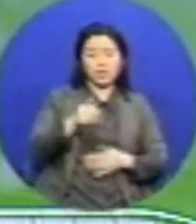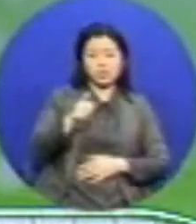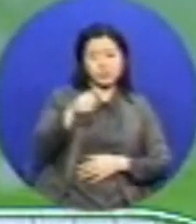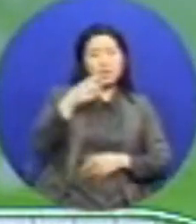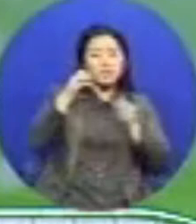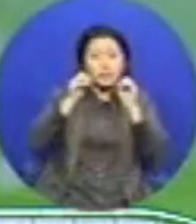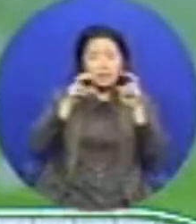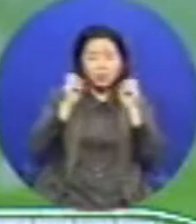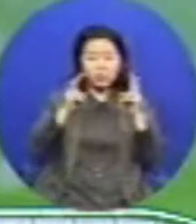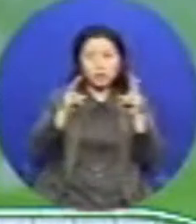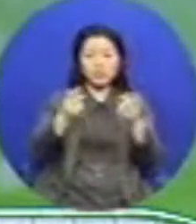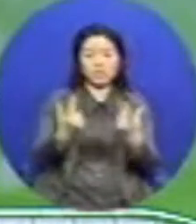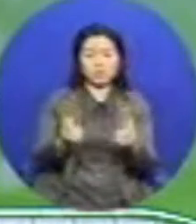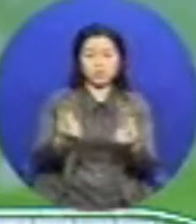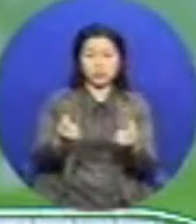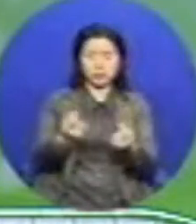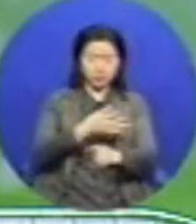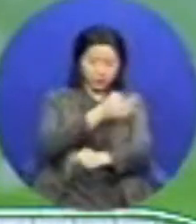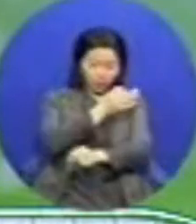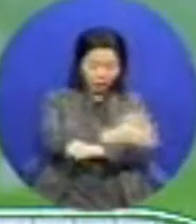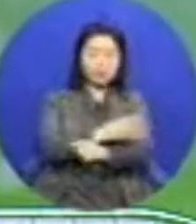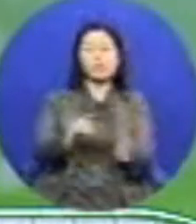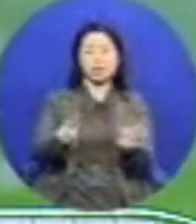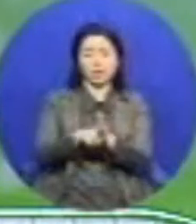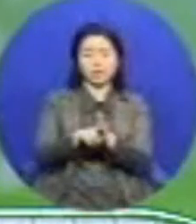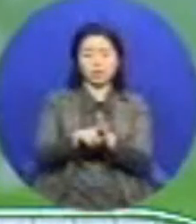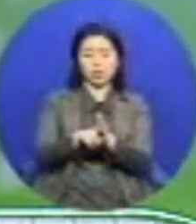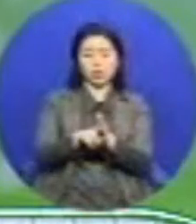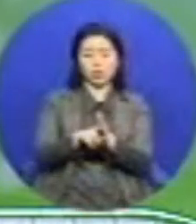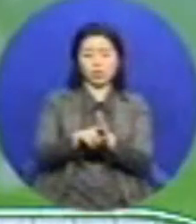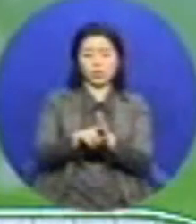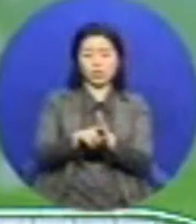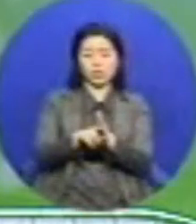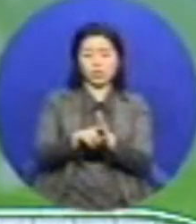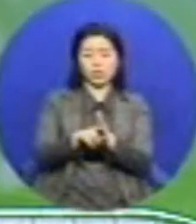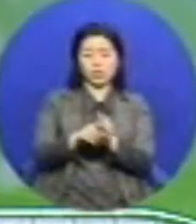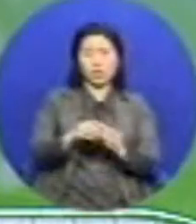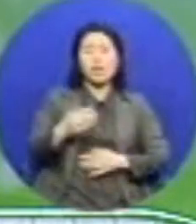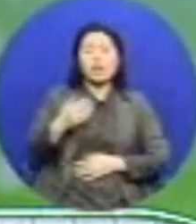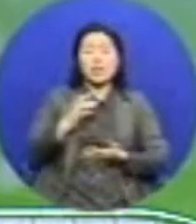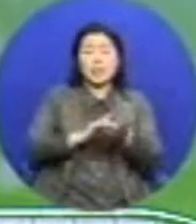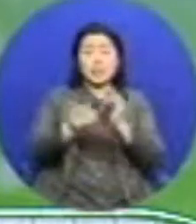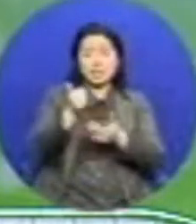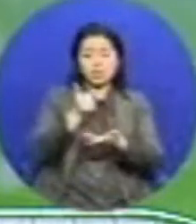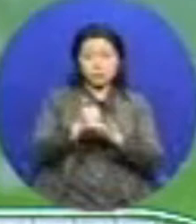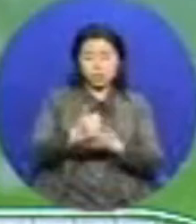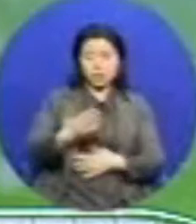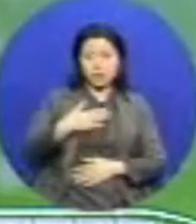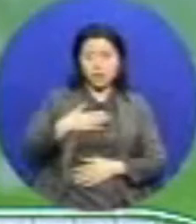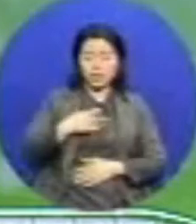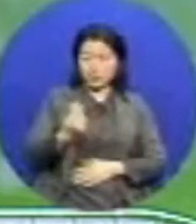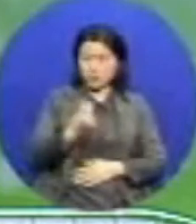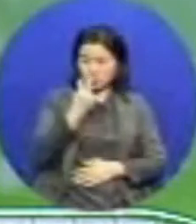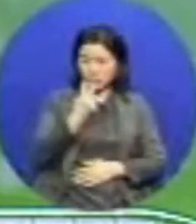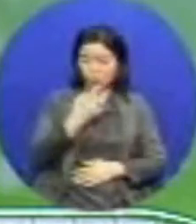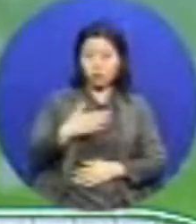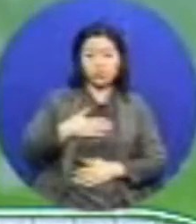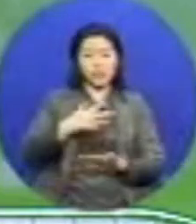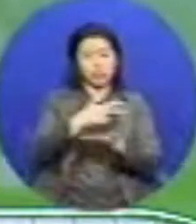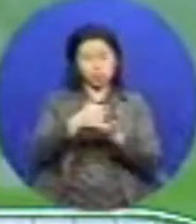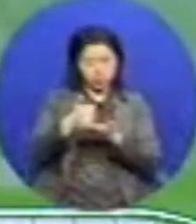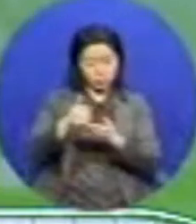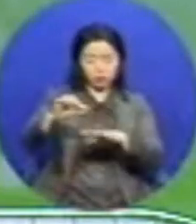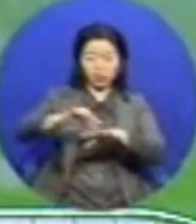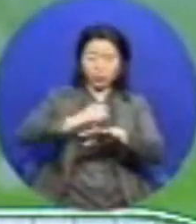님처럼 단순 님이 쓰시는 거예요 예수님 나의 생명이고 내 주님 2시고 내왕